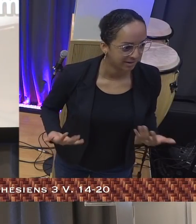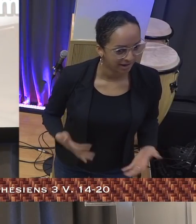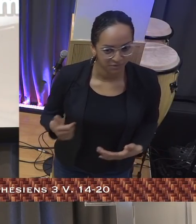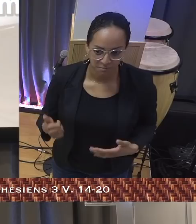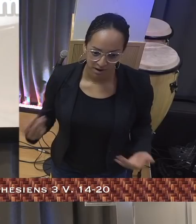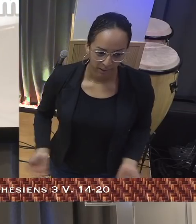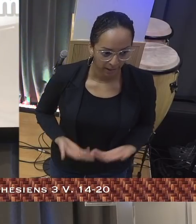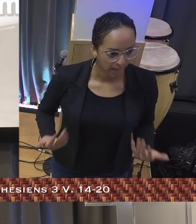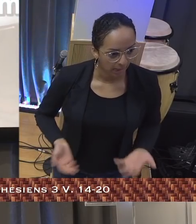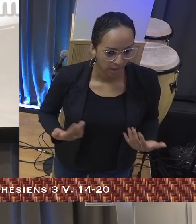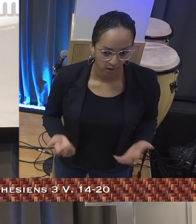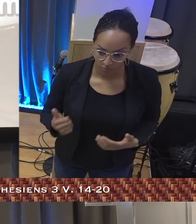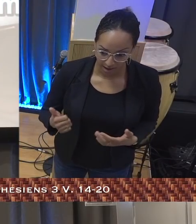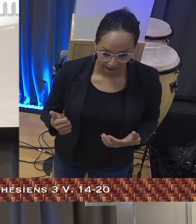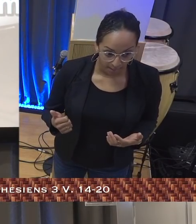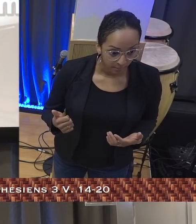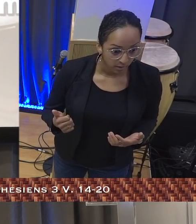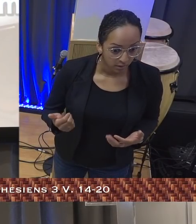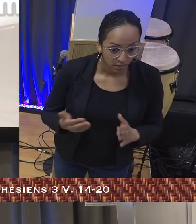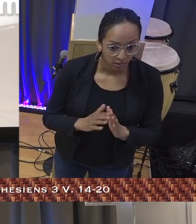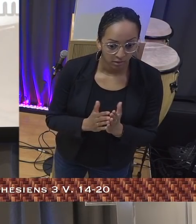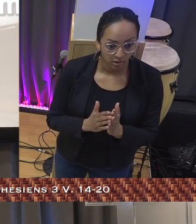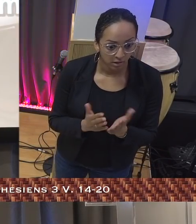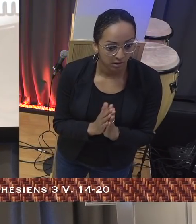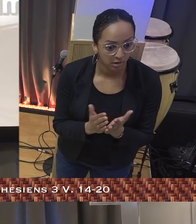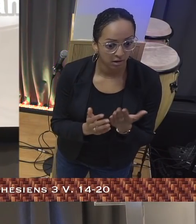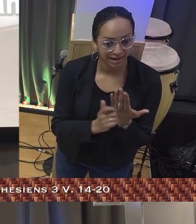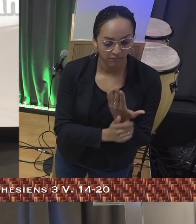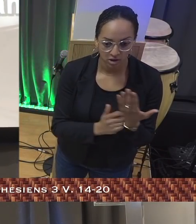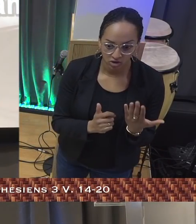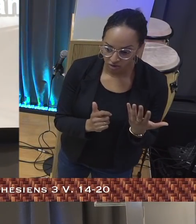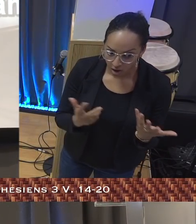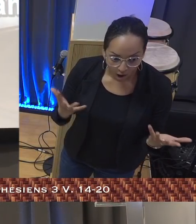a été bouleversé par la puissance de l'Évangile